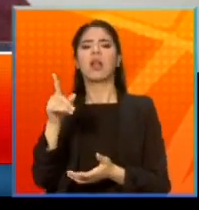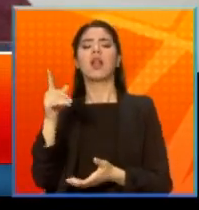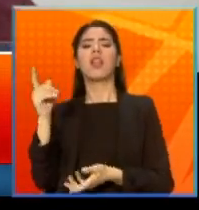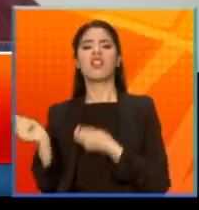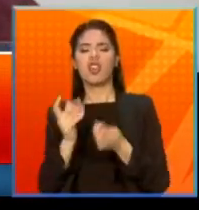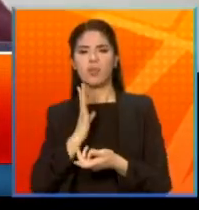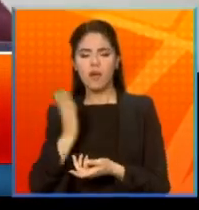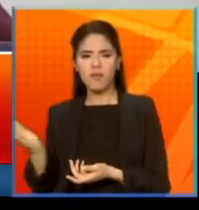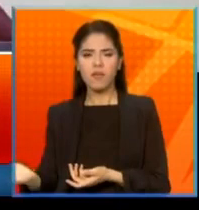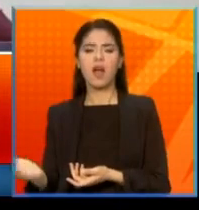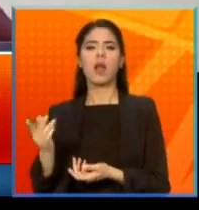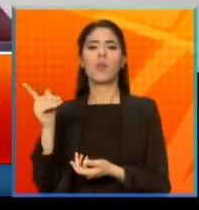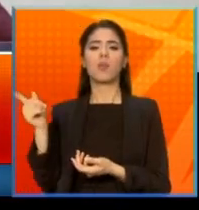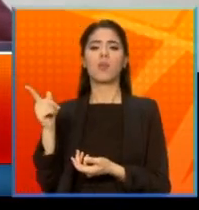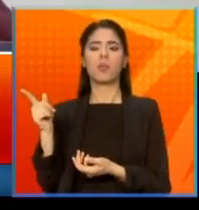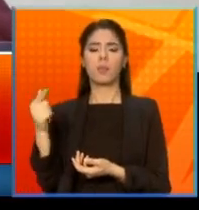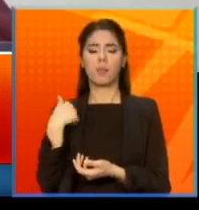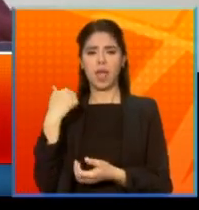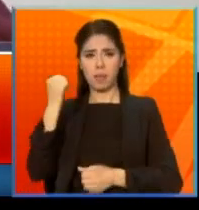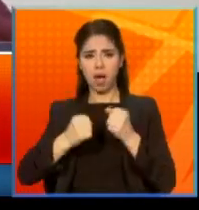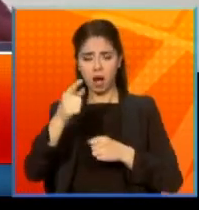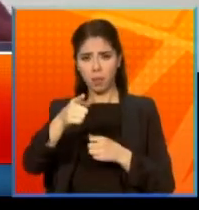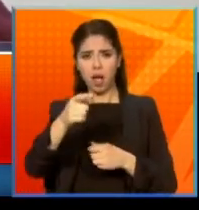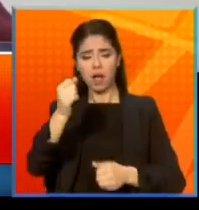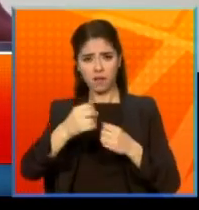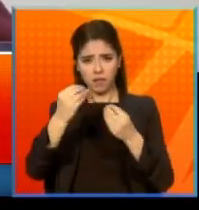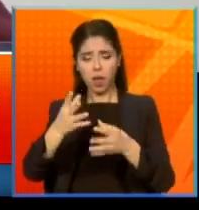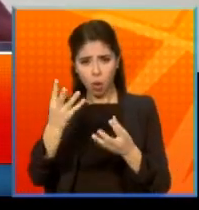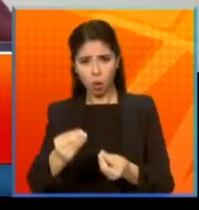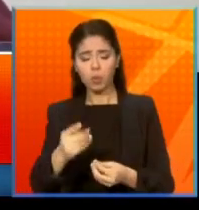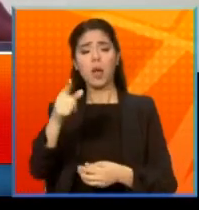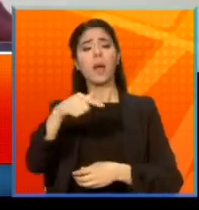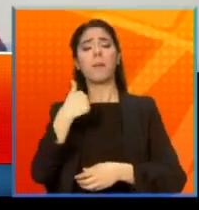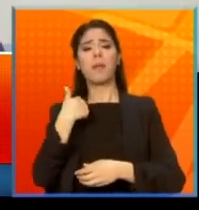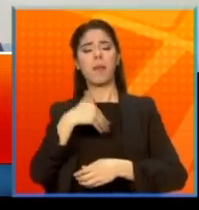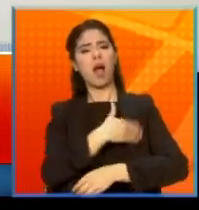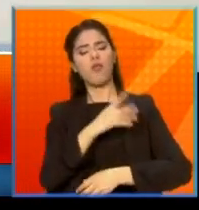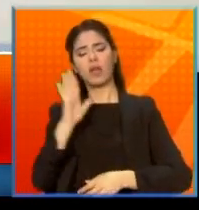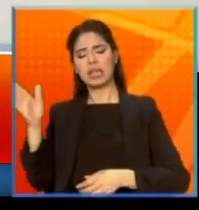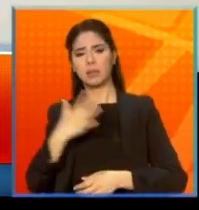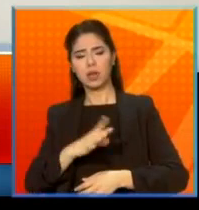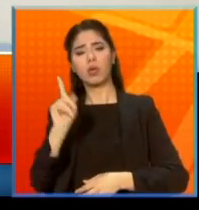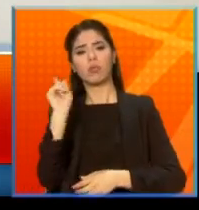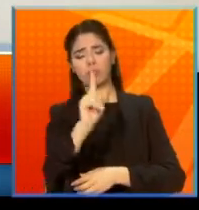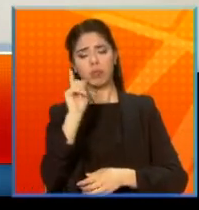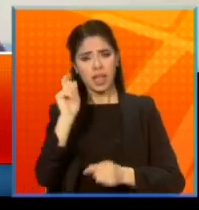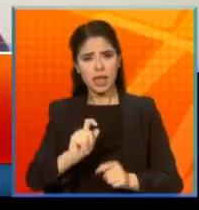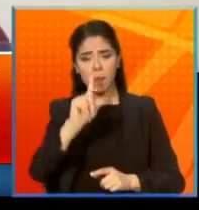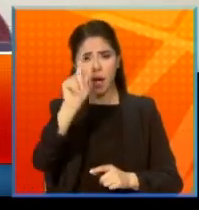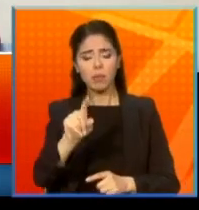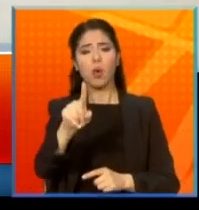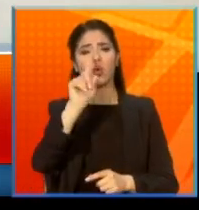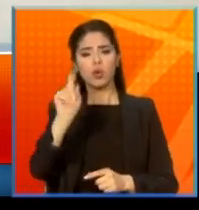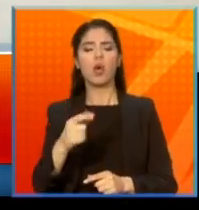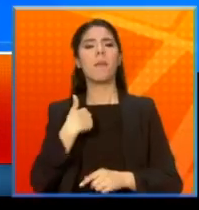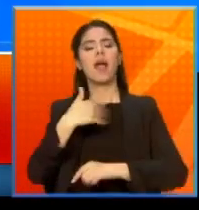yaptıklarını. Bana o arada dedi ki beni dedi aracımı dedi kullanır mısın dedi. Ben dedi avukata gideceğim dedi. Beni getirip götürür müsün dedi. Tamam dedi. Ben bir yurtsever vatandaş olarak ben